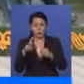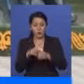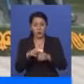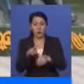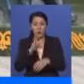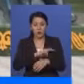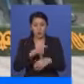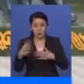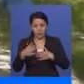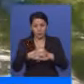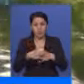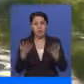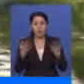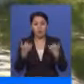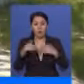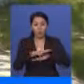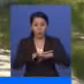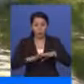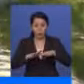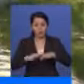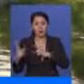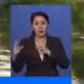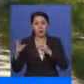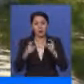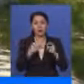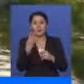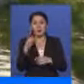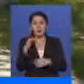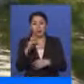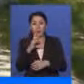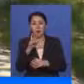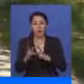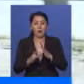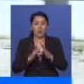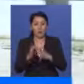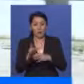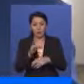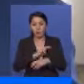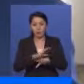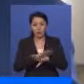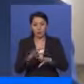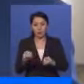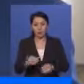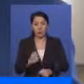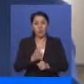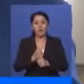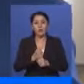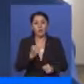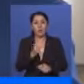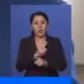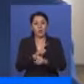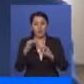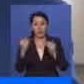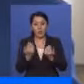жұмыстарын тоқтатады. Ал демалыс күндері қоғамдық көліктер мен халыққа қызмет көрсететін орталықтарда жұмыс істемейді. Қатаң карантин болады.